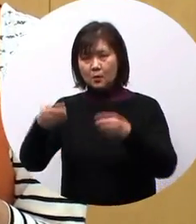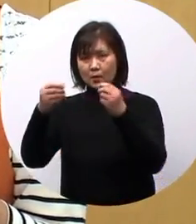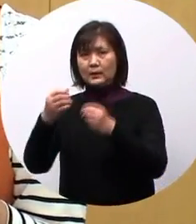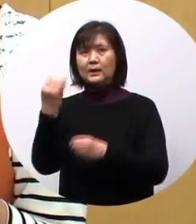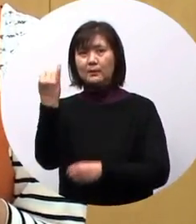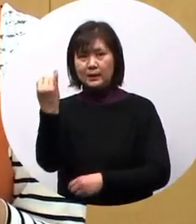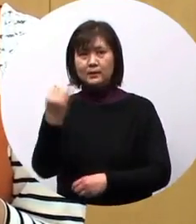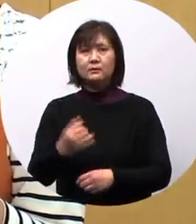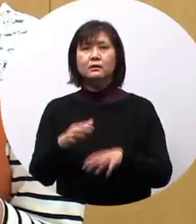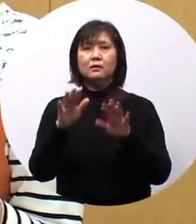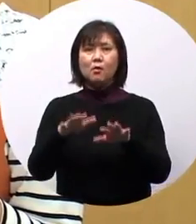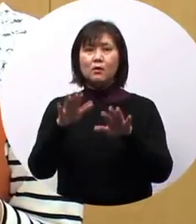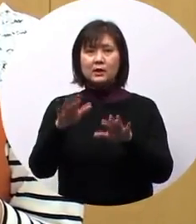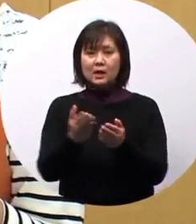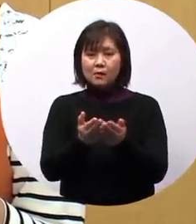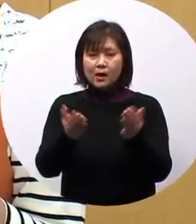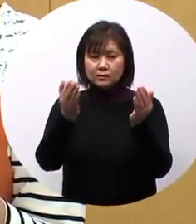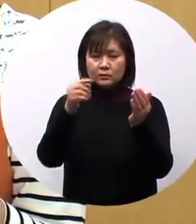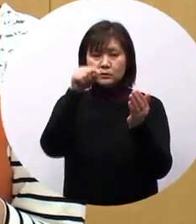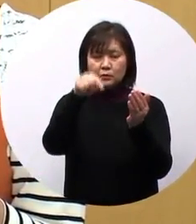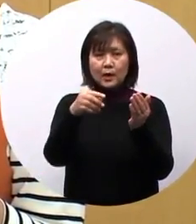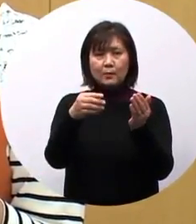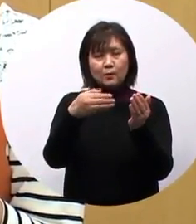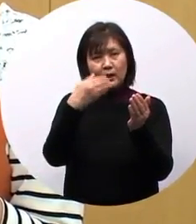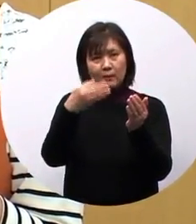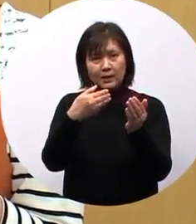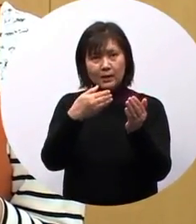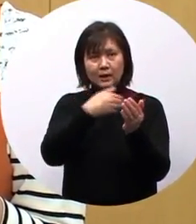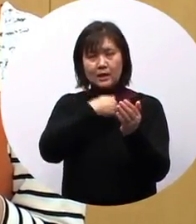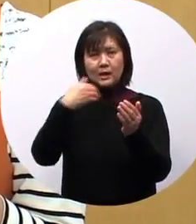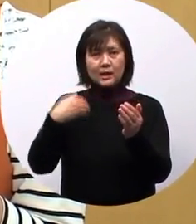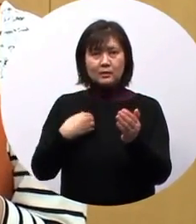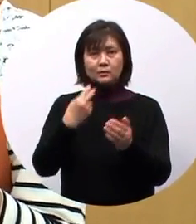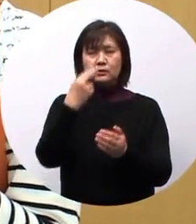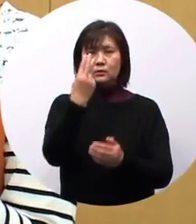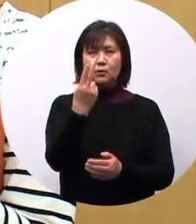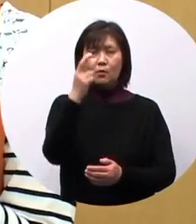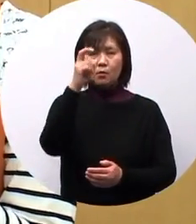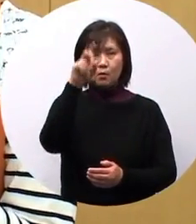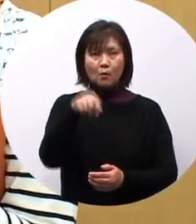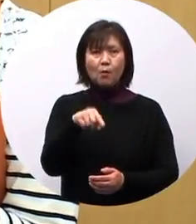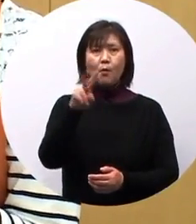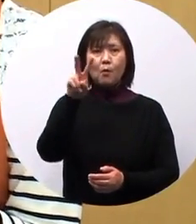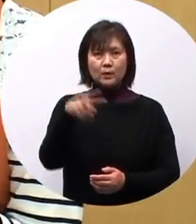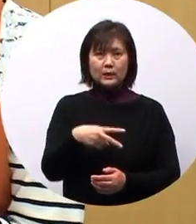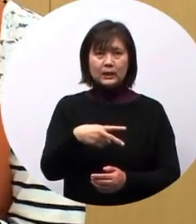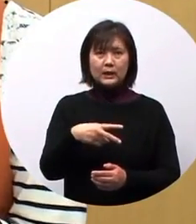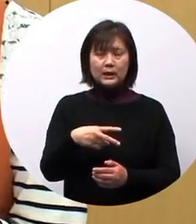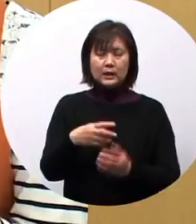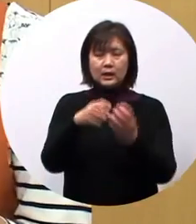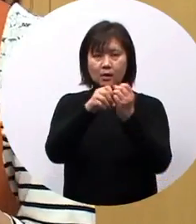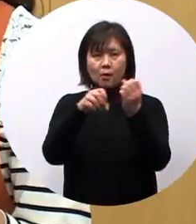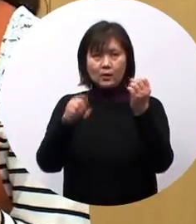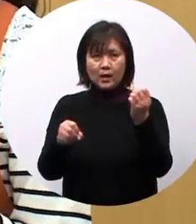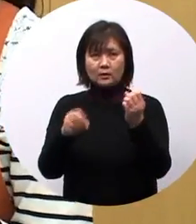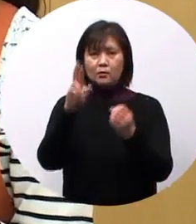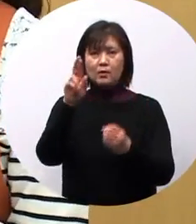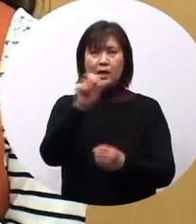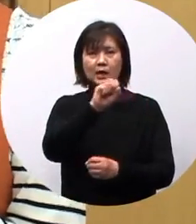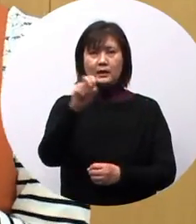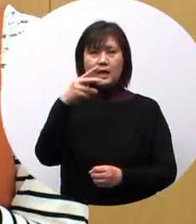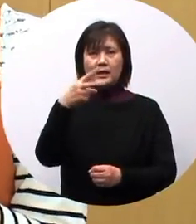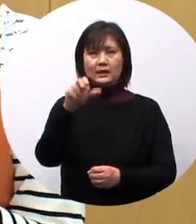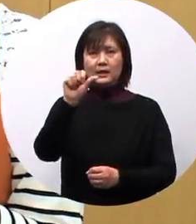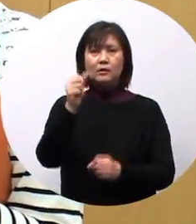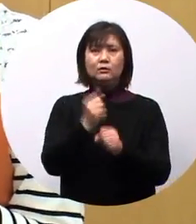。 今回は器も食べられるとろーりほうれん草ラザニアを作ります。 この餃子の皮がポイントなんですよね。 はい。